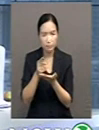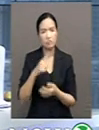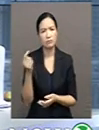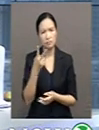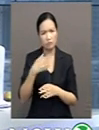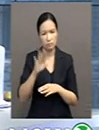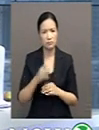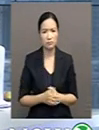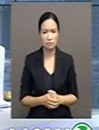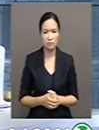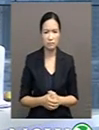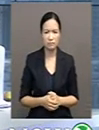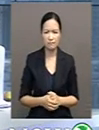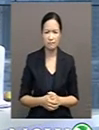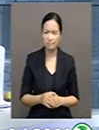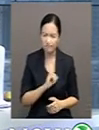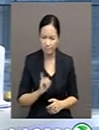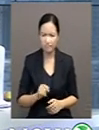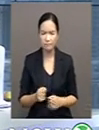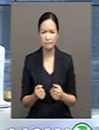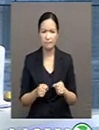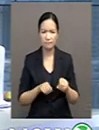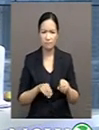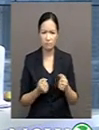หมือนกันว่าที่บอกมันไม่ดีค่ะหมายถึงว่าซิ่งแบบ